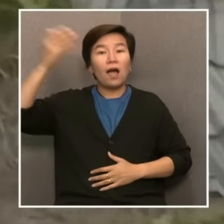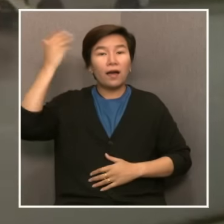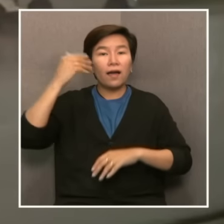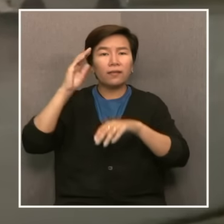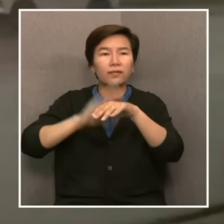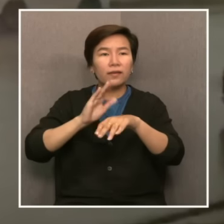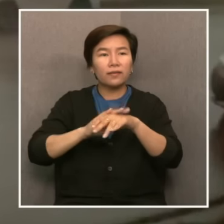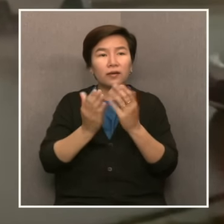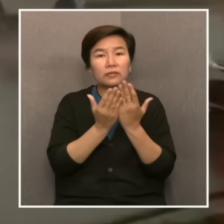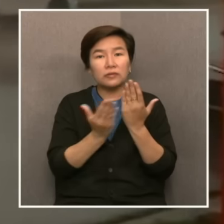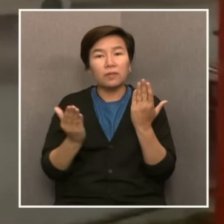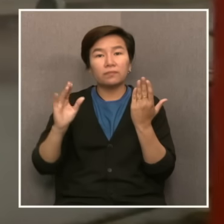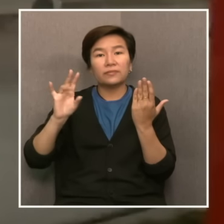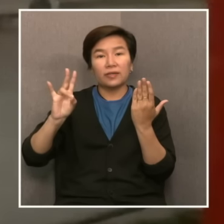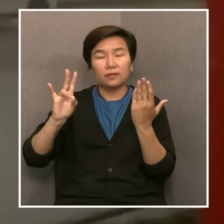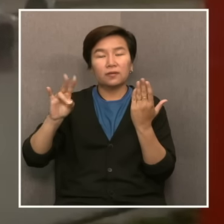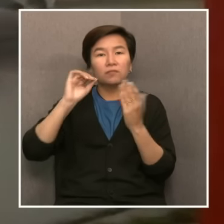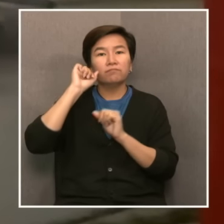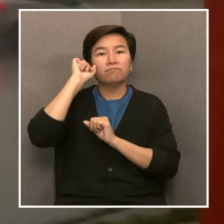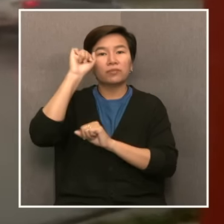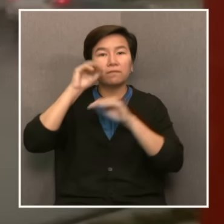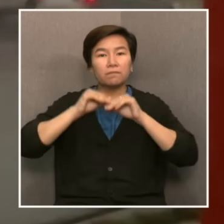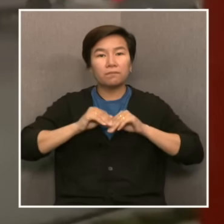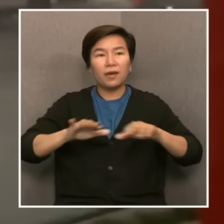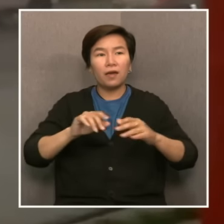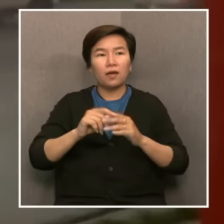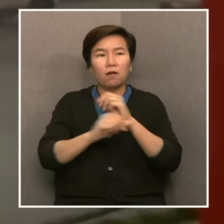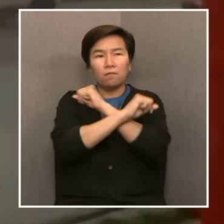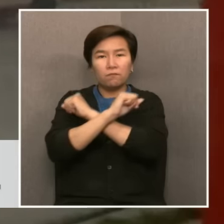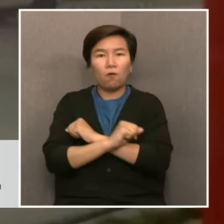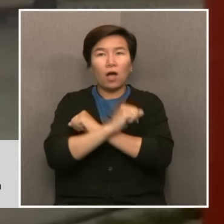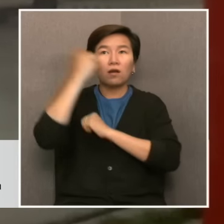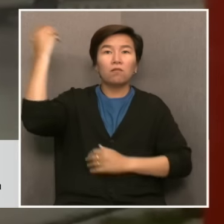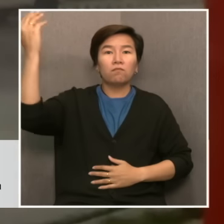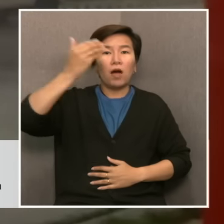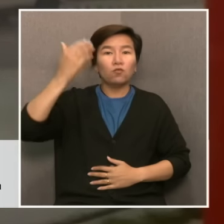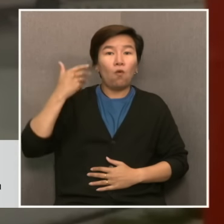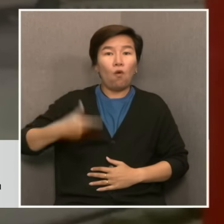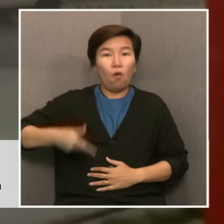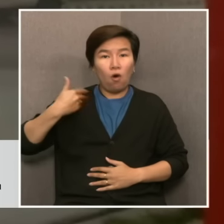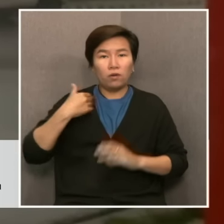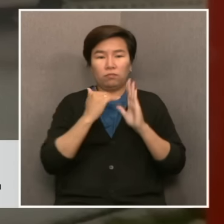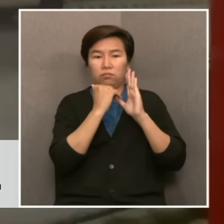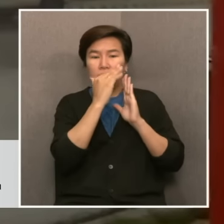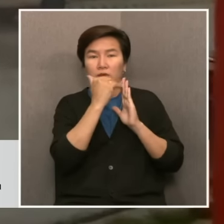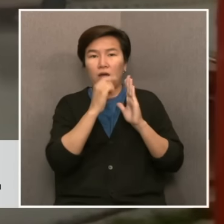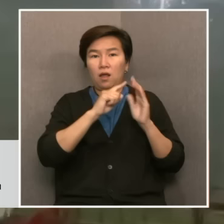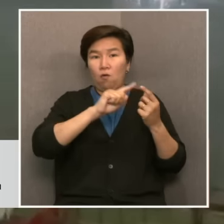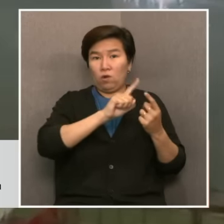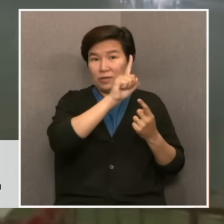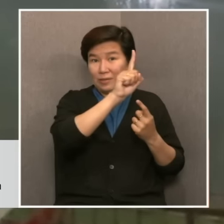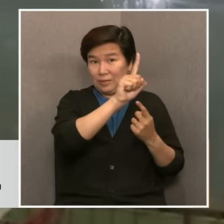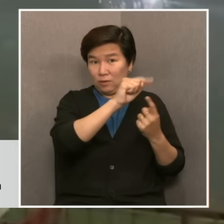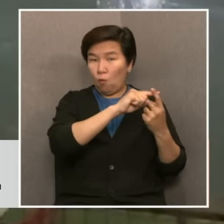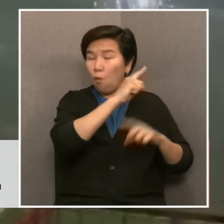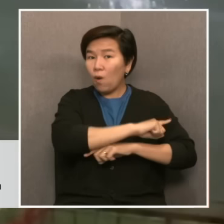บับที่7แล้วนะคะรับมือกับพายุฤดูร้อนบริเวณประเทศไทยตอนบนมีผลกระทบในช่วงวันที่4ถึง7พฤษภาคม